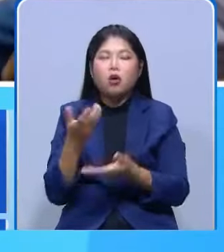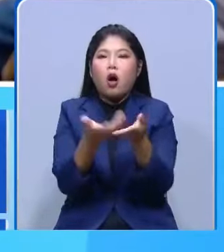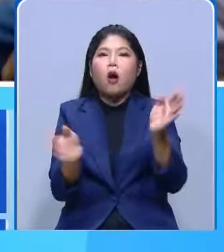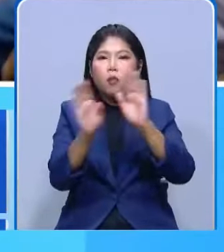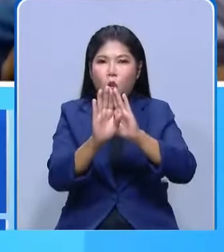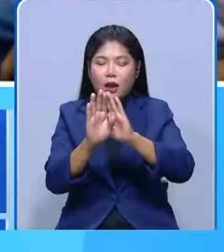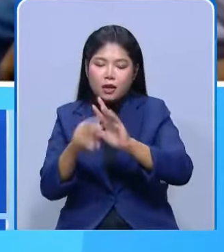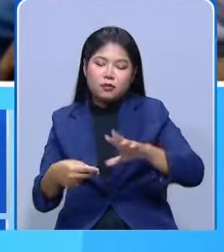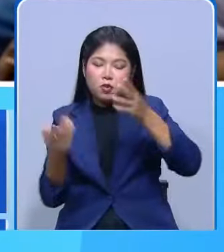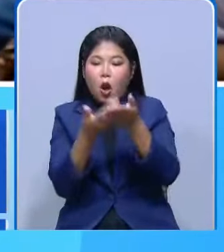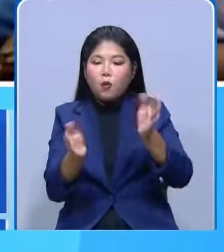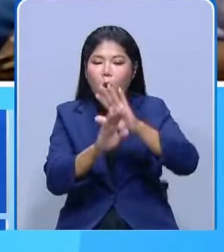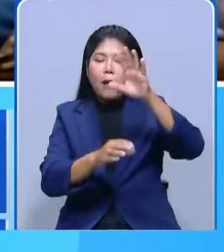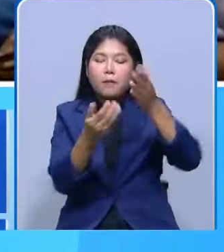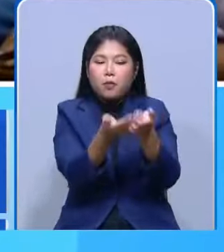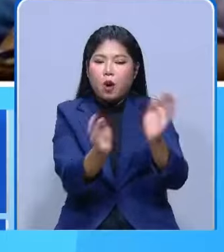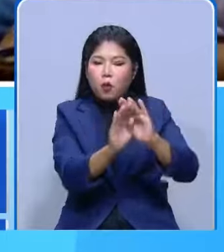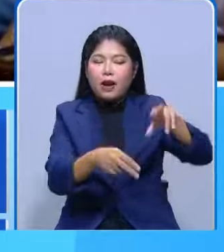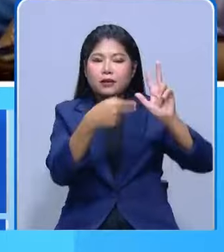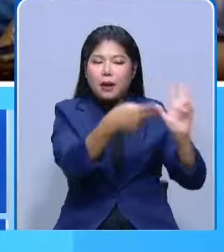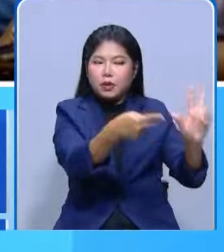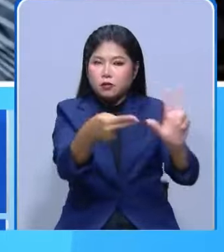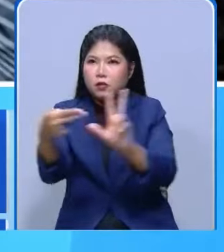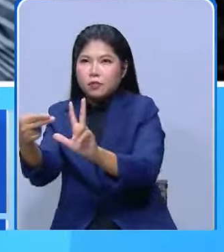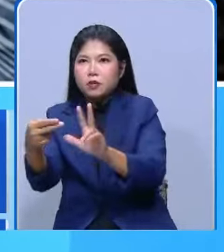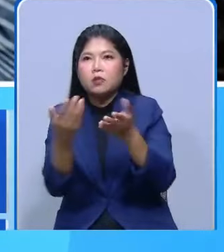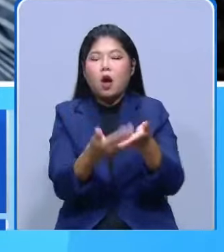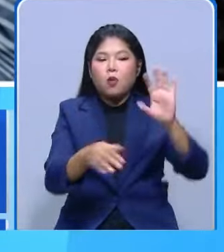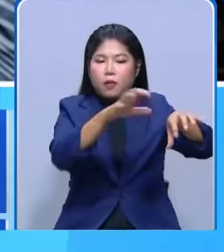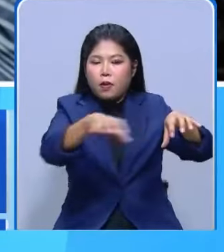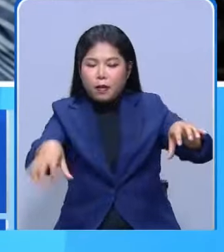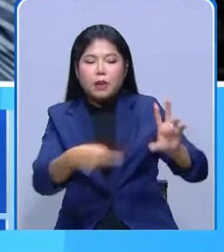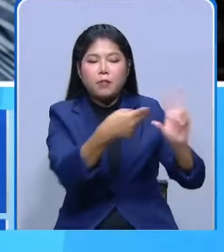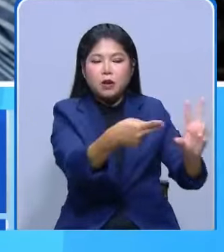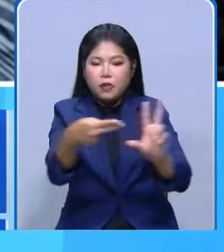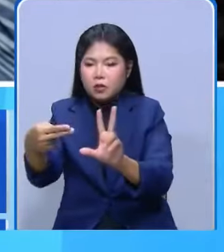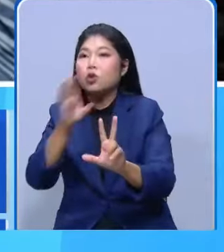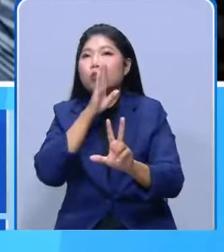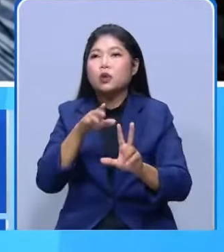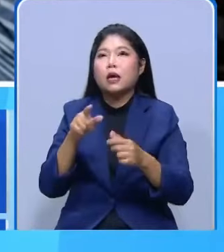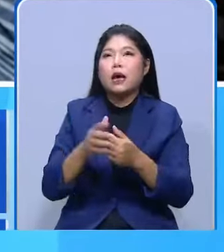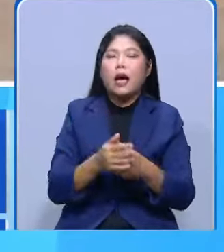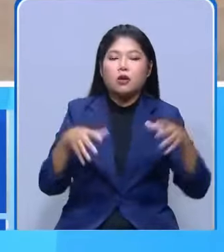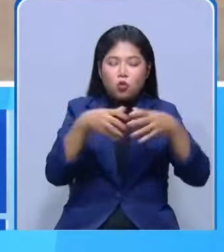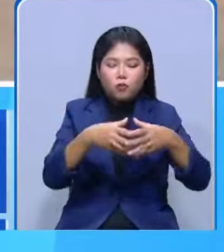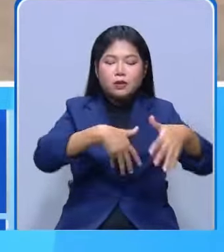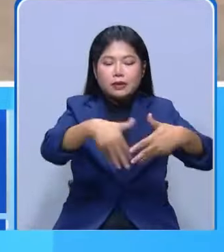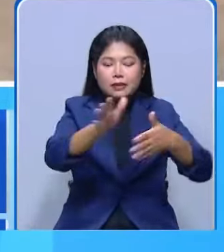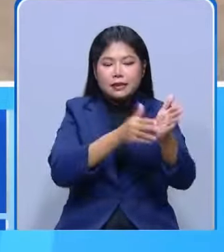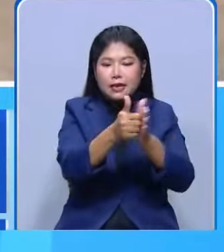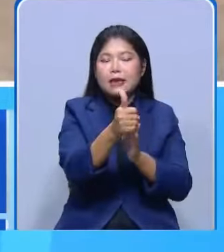ละ 30,000 บาทส่นครอบครัวไหนทอยในพนที่สีแดงเขาบวาเขาของเงิเยีวยา 150,000